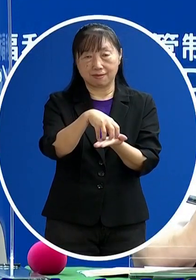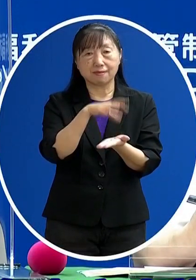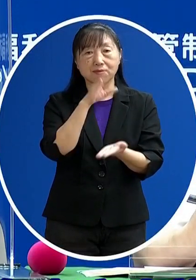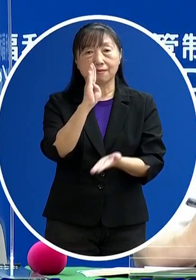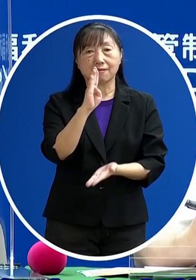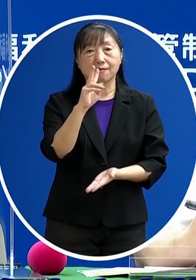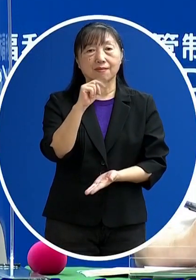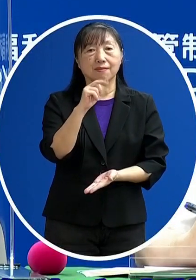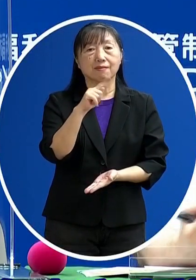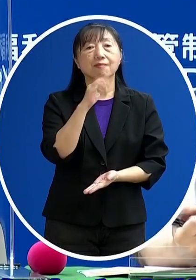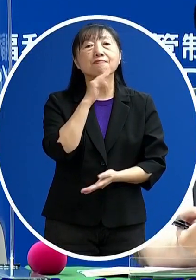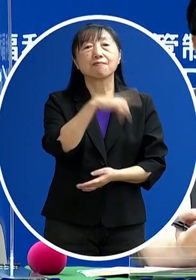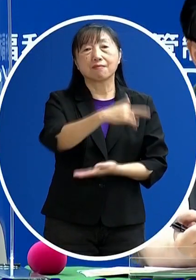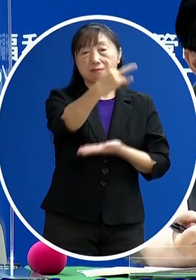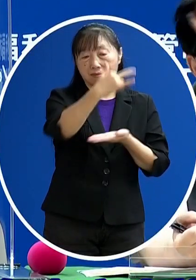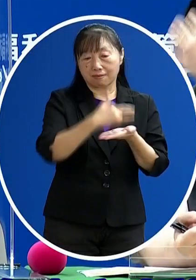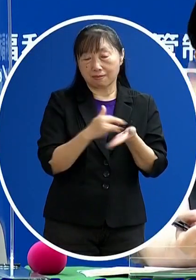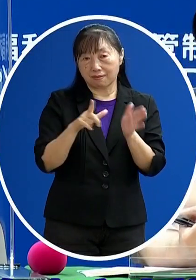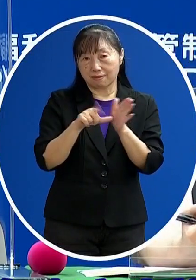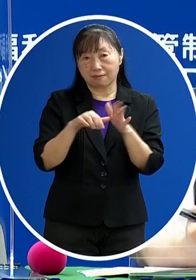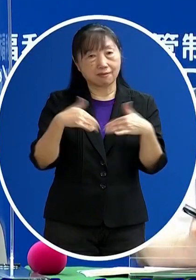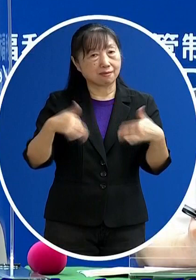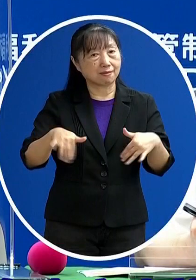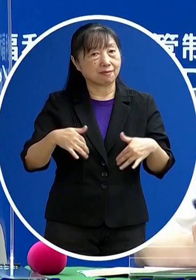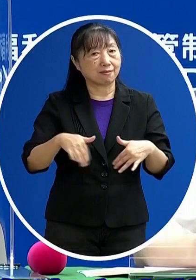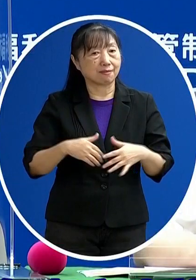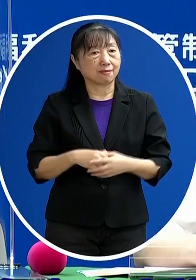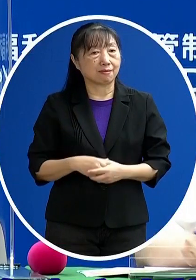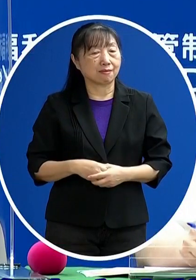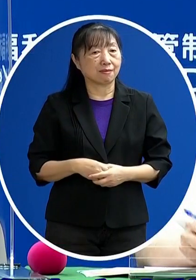BNT 要来的时间，